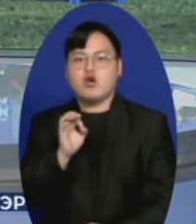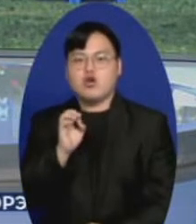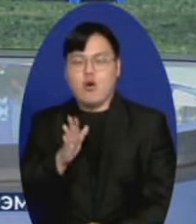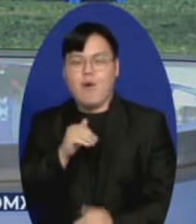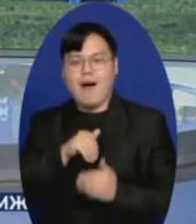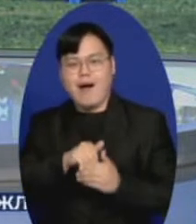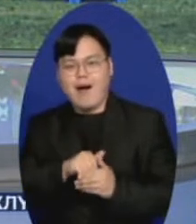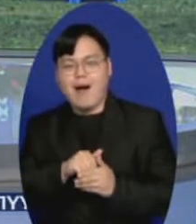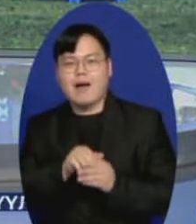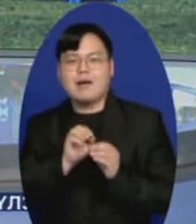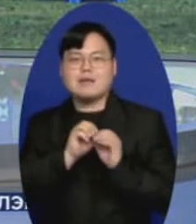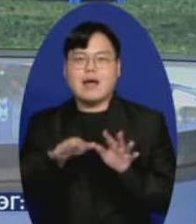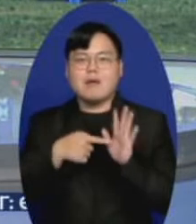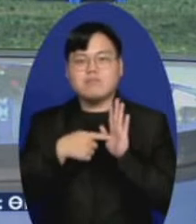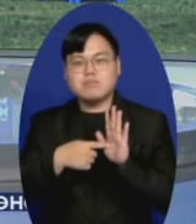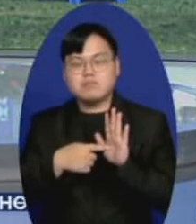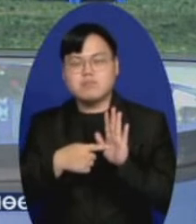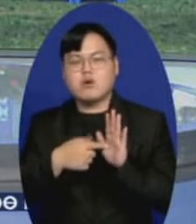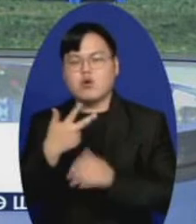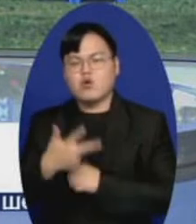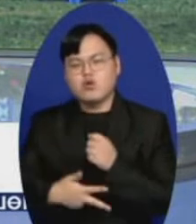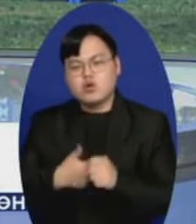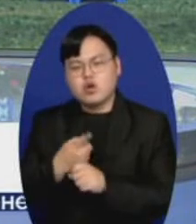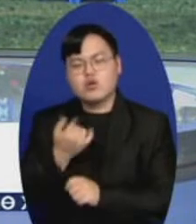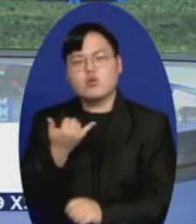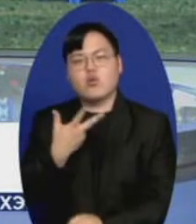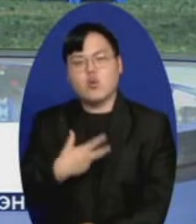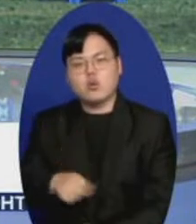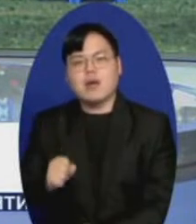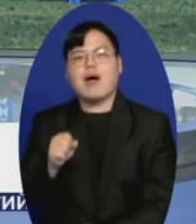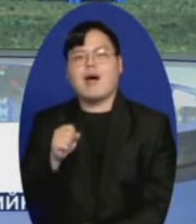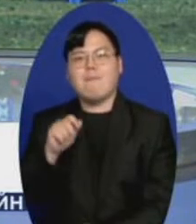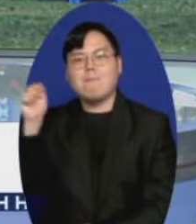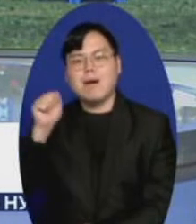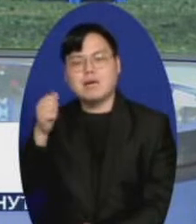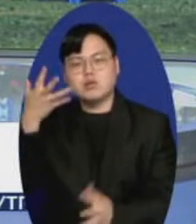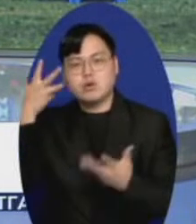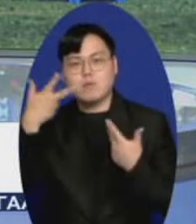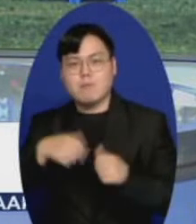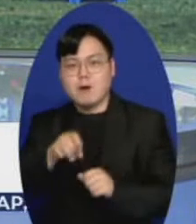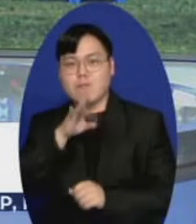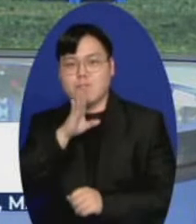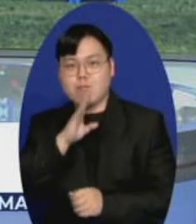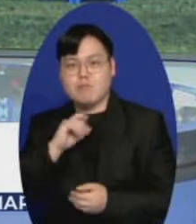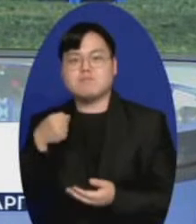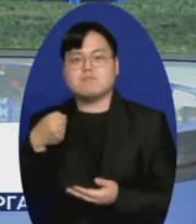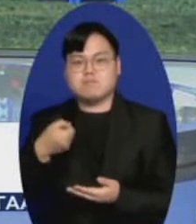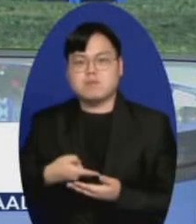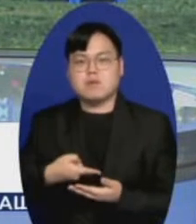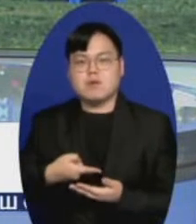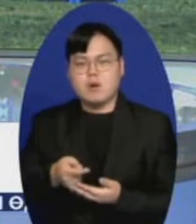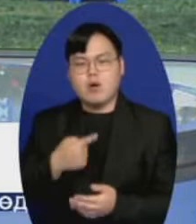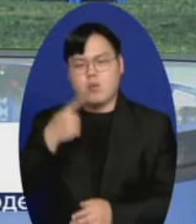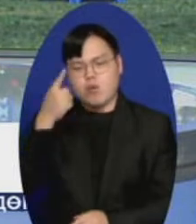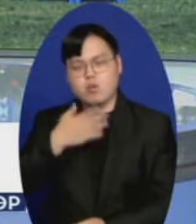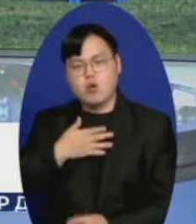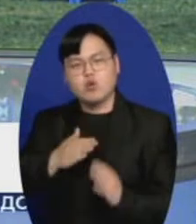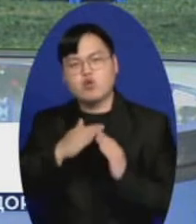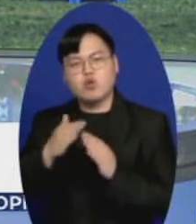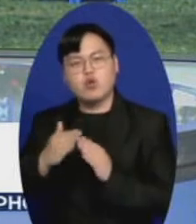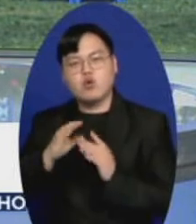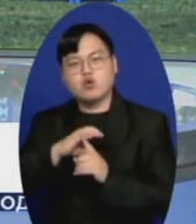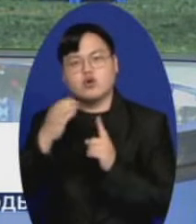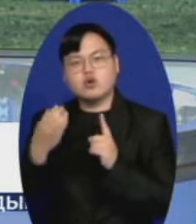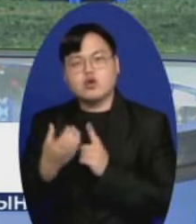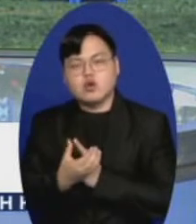дэлгэрүүлэх зорилгоор 3 жил тутамдаа улсын хэмжээнд соёлын бит бус үвийн их наадмыг зохион байгуулна гэж заажээ. За энэ хүрээнд нүүдэлчин дэлхийн